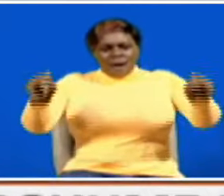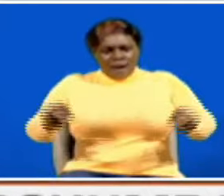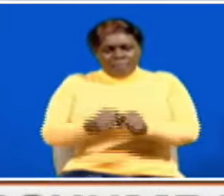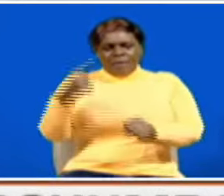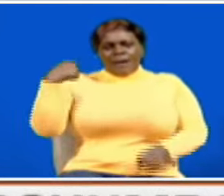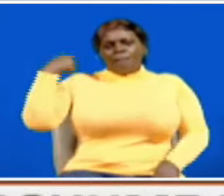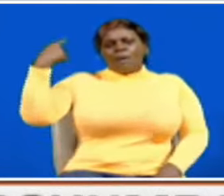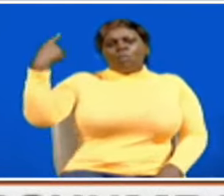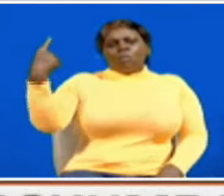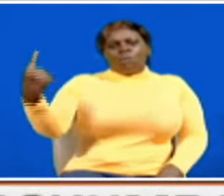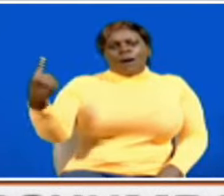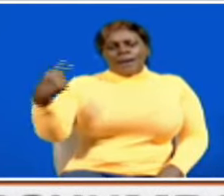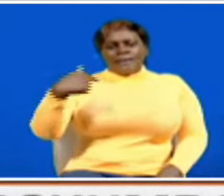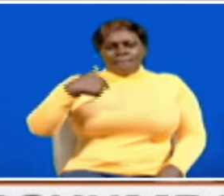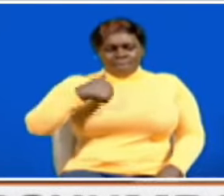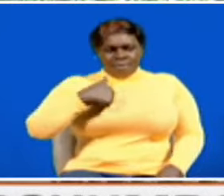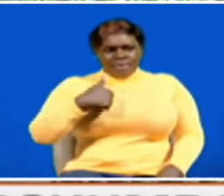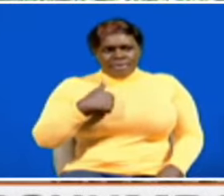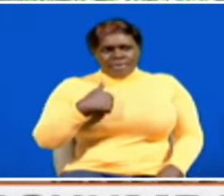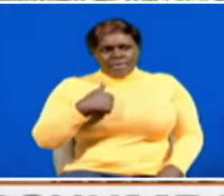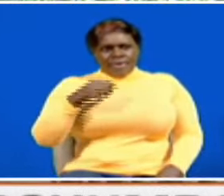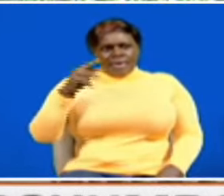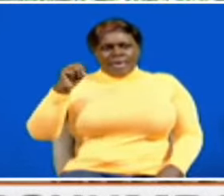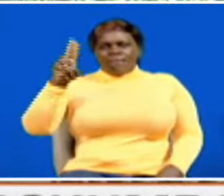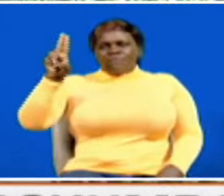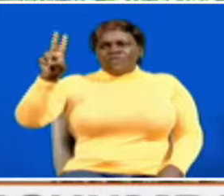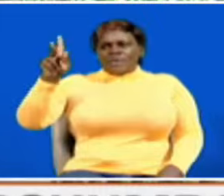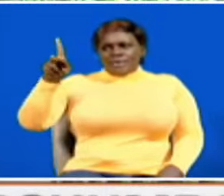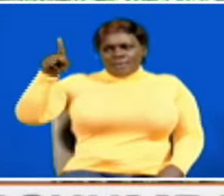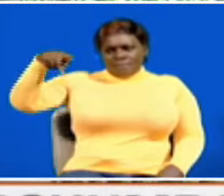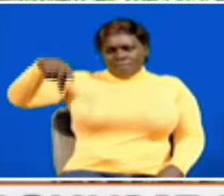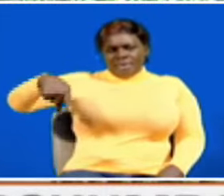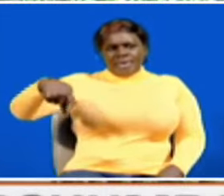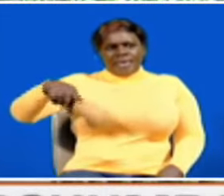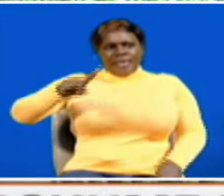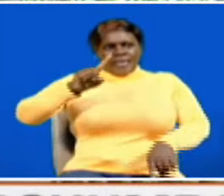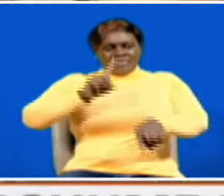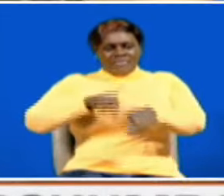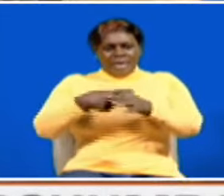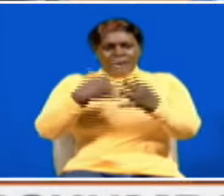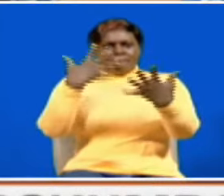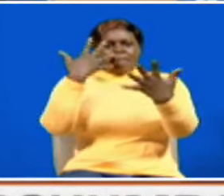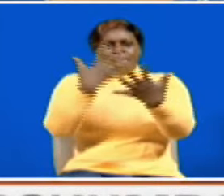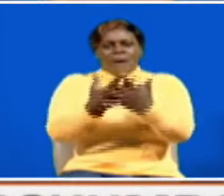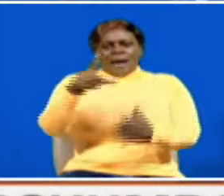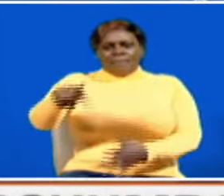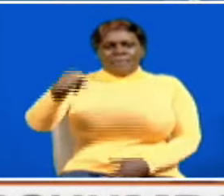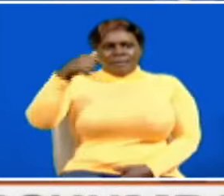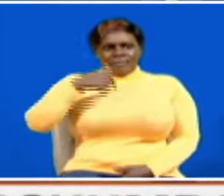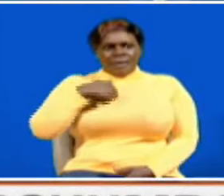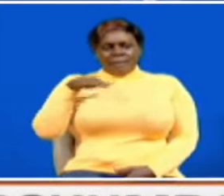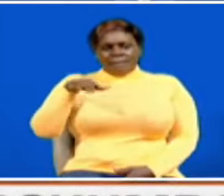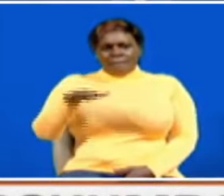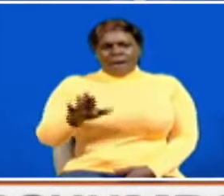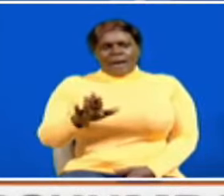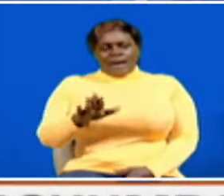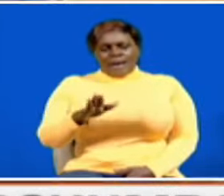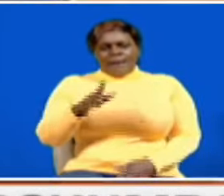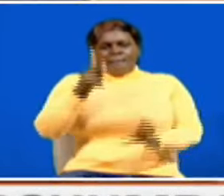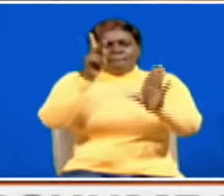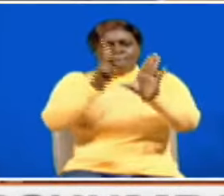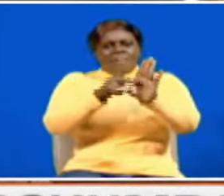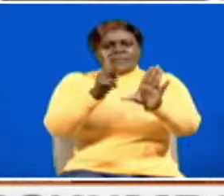number one. I managed to be an MVP, then that is when prison spotted me. Sharon akawa miongoni mwa